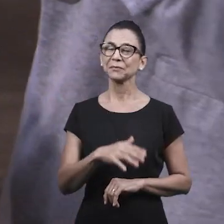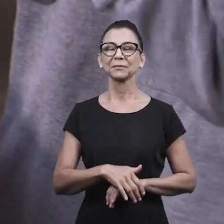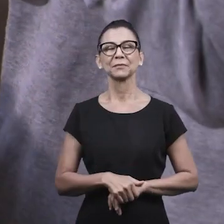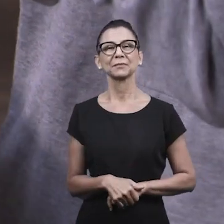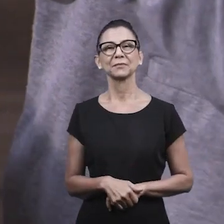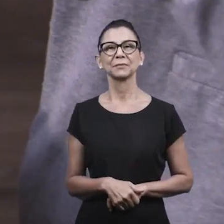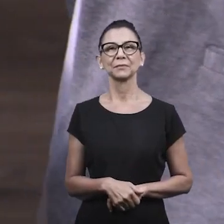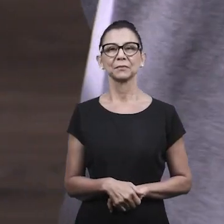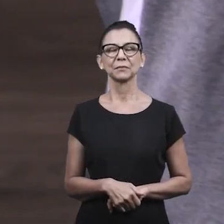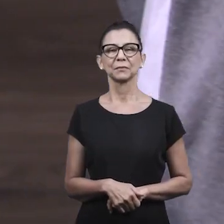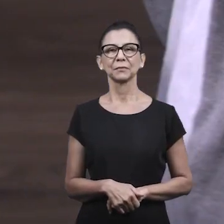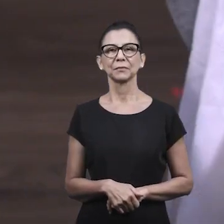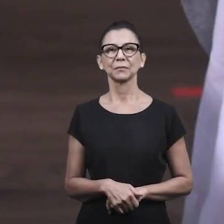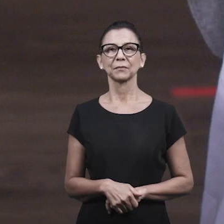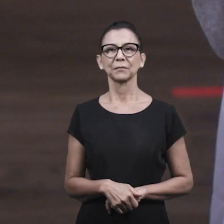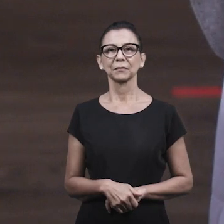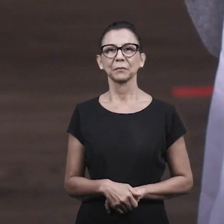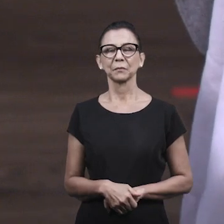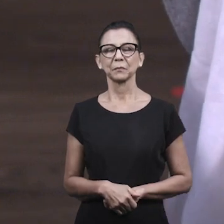4.